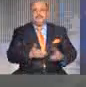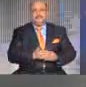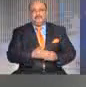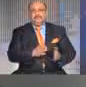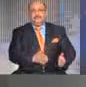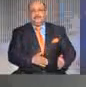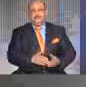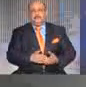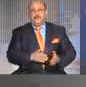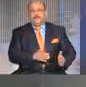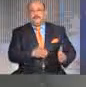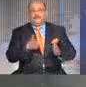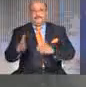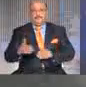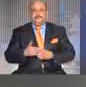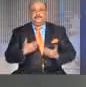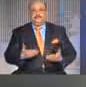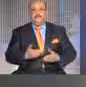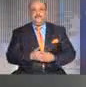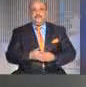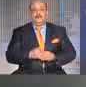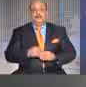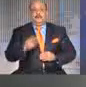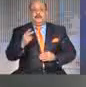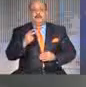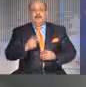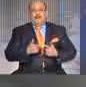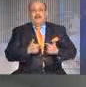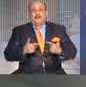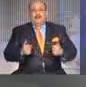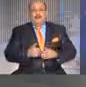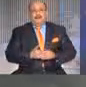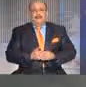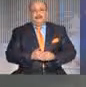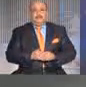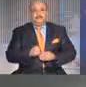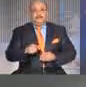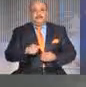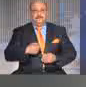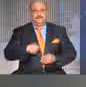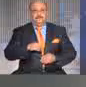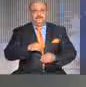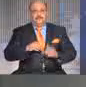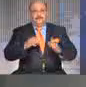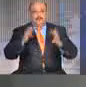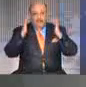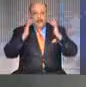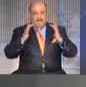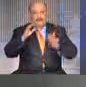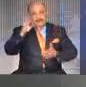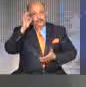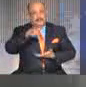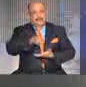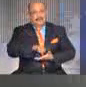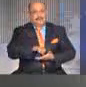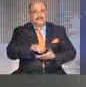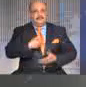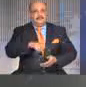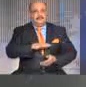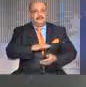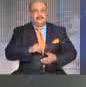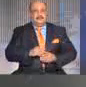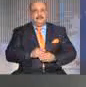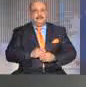فنون تنير الثورة، عنوان تظاهرة تنظمها المندوبية الجهوية للثقافة بتونس احتفالا بالذكرى الثالثة للثورة